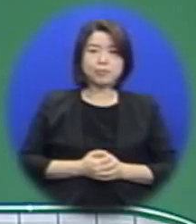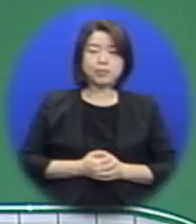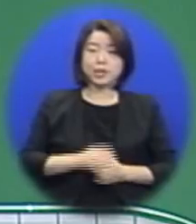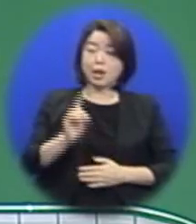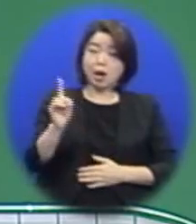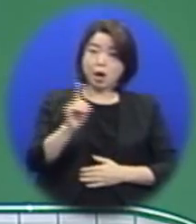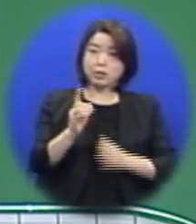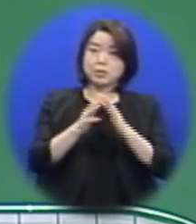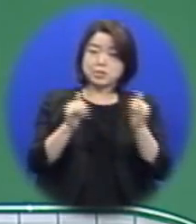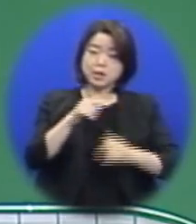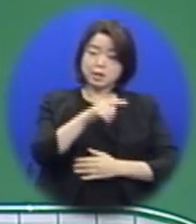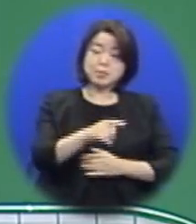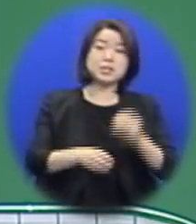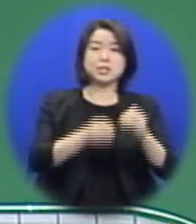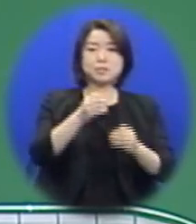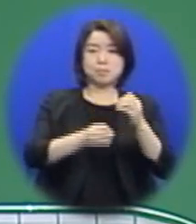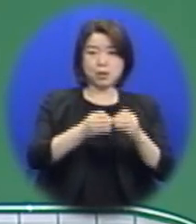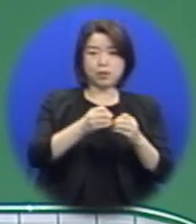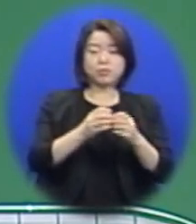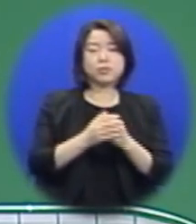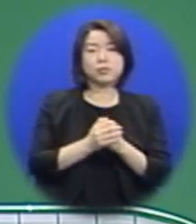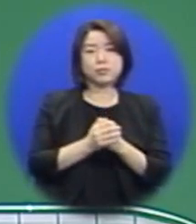어떤 사람은 이 시편을